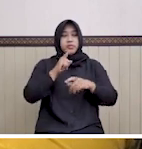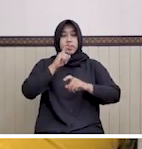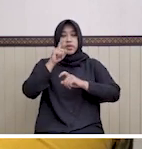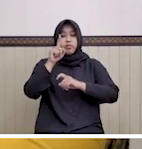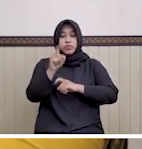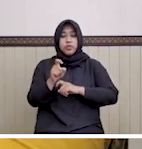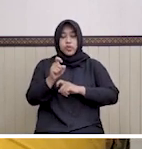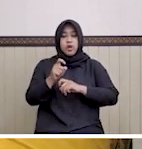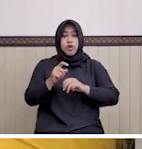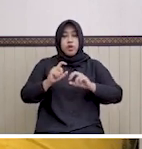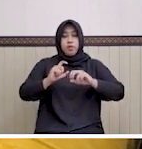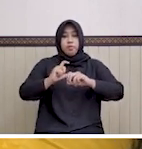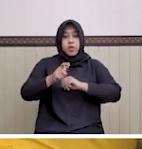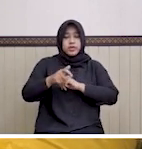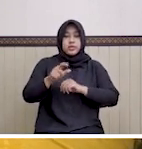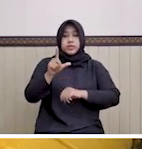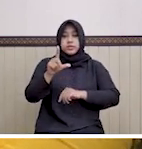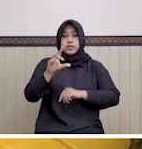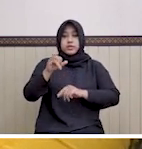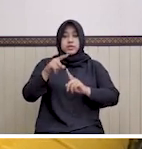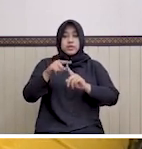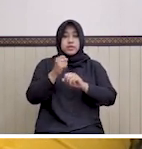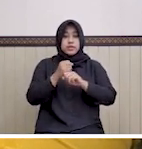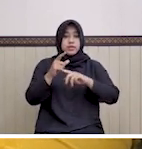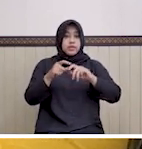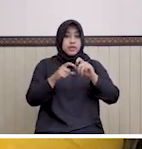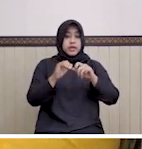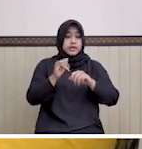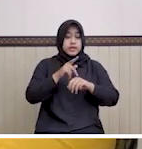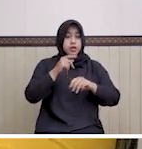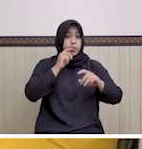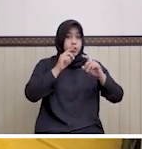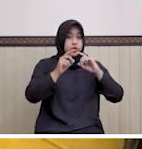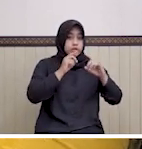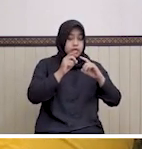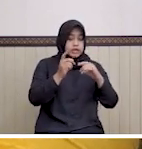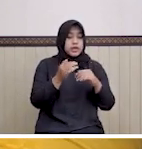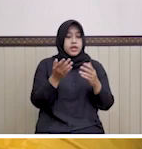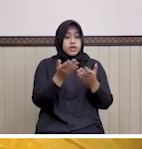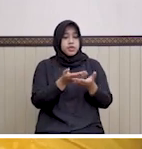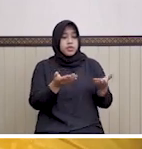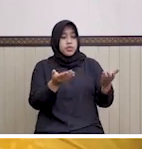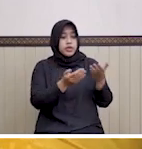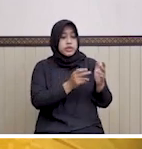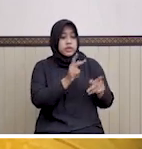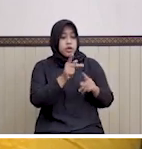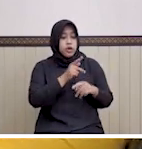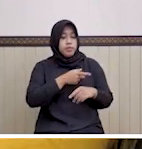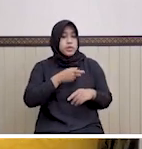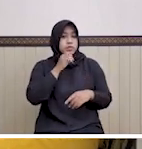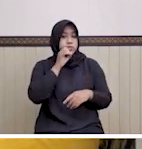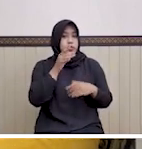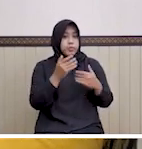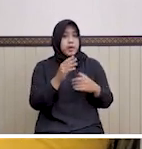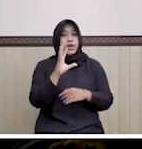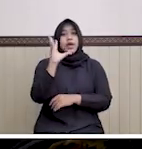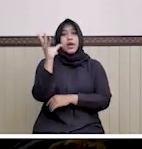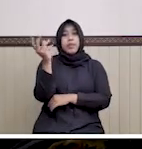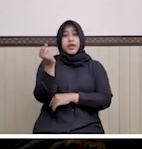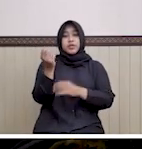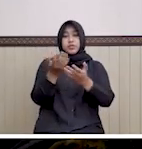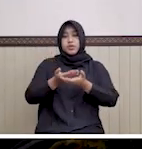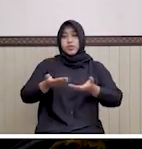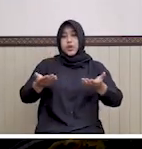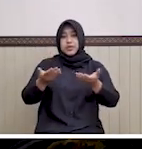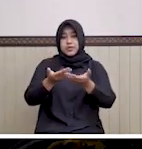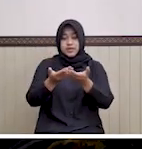proses litigasi nya tapi kami juga berkonsultasi situasi kalau Kami menyebutnya itu keemasannya